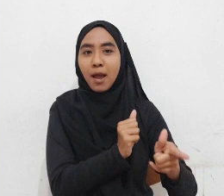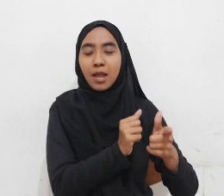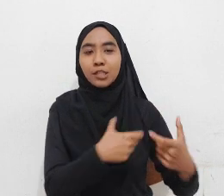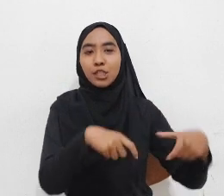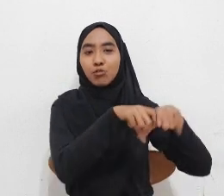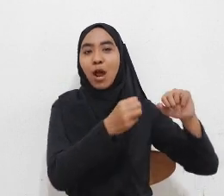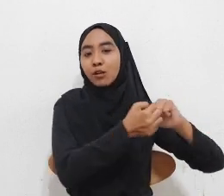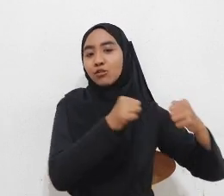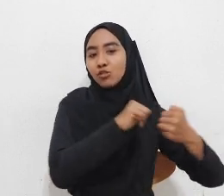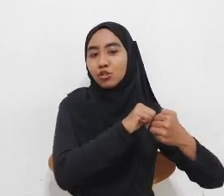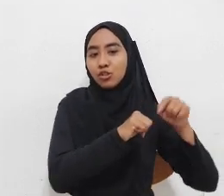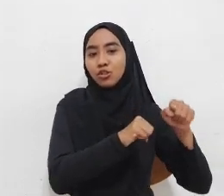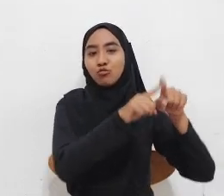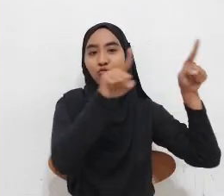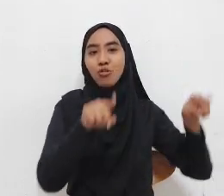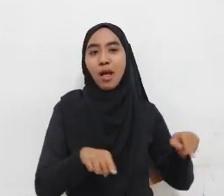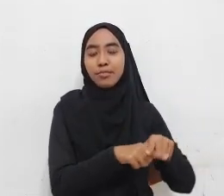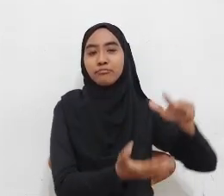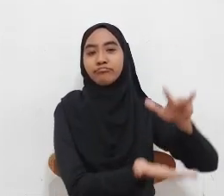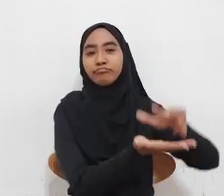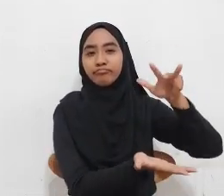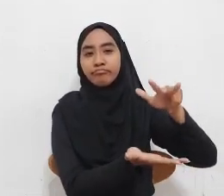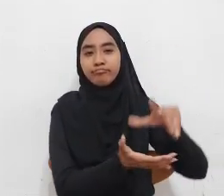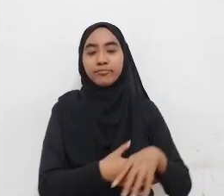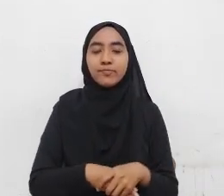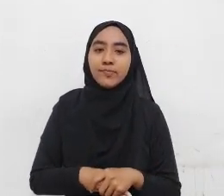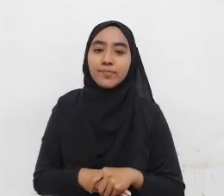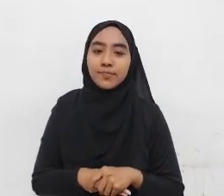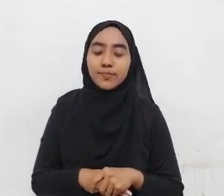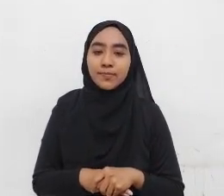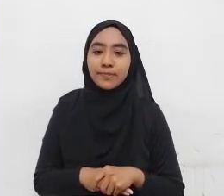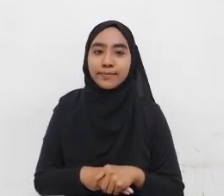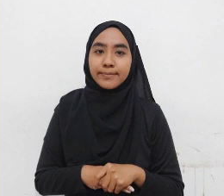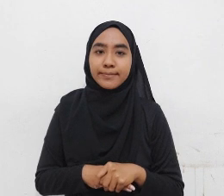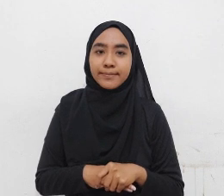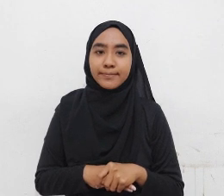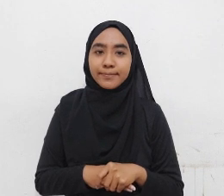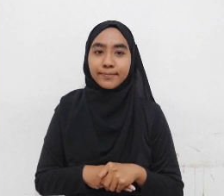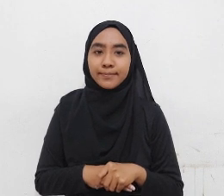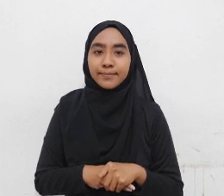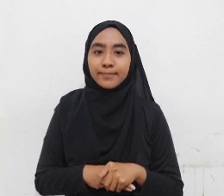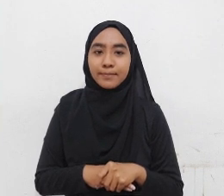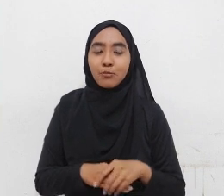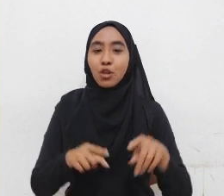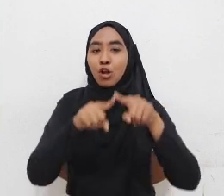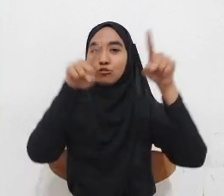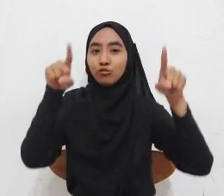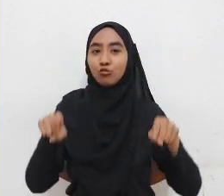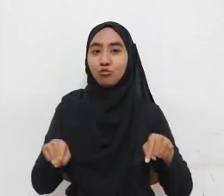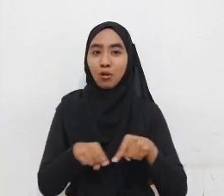5. Membayar panjar biaya perkara sesuai dengan SK yang ditetapkan.